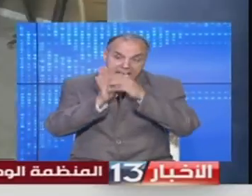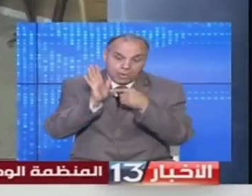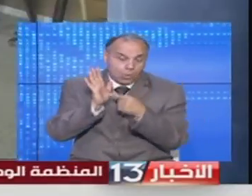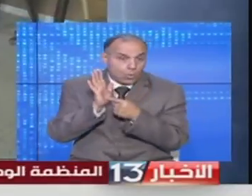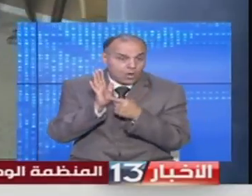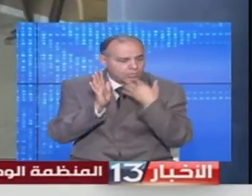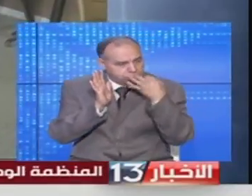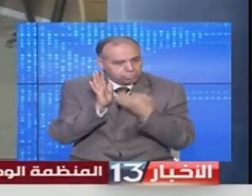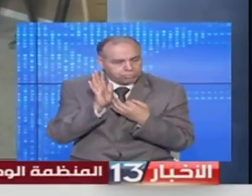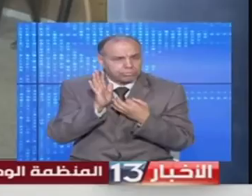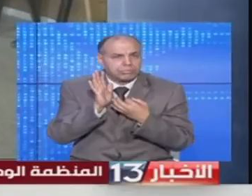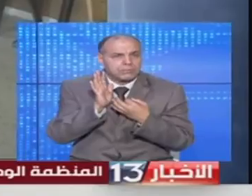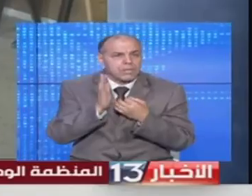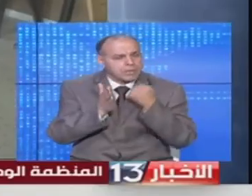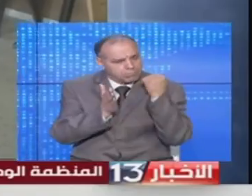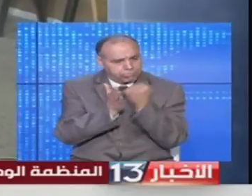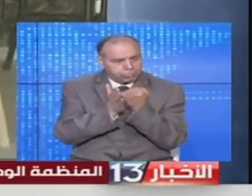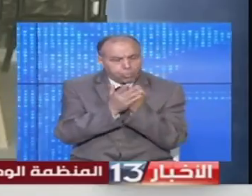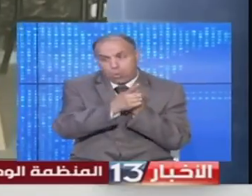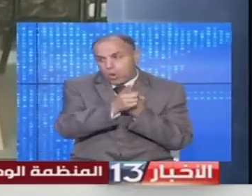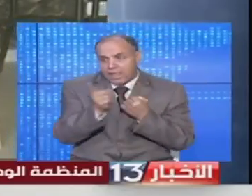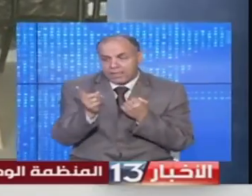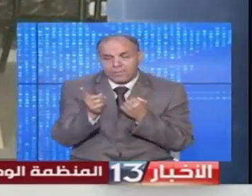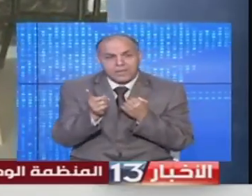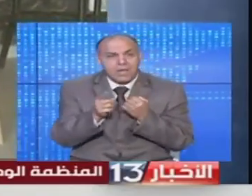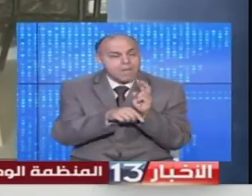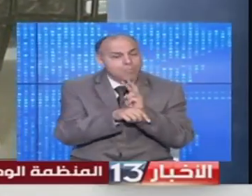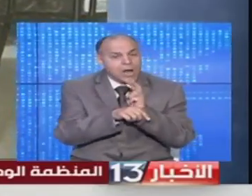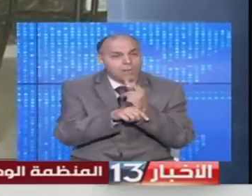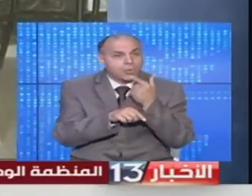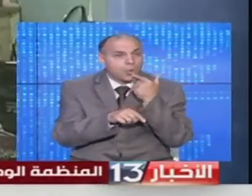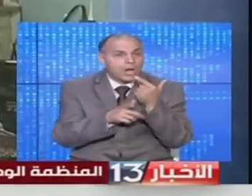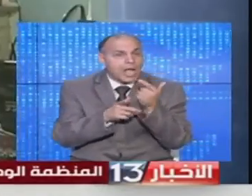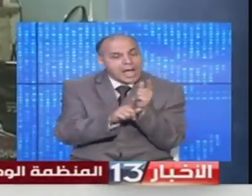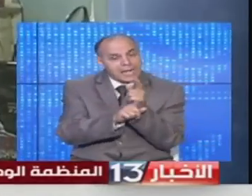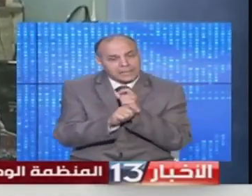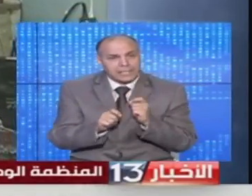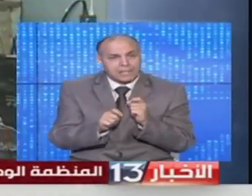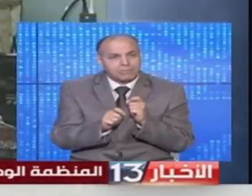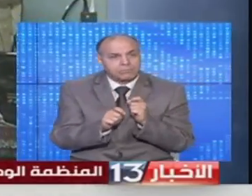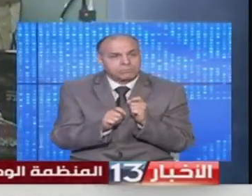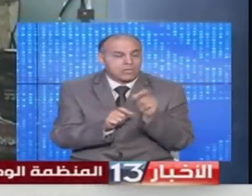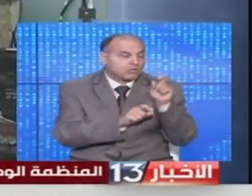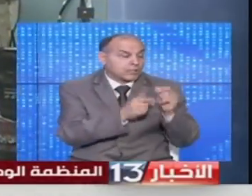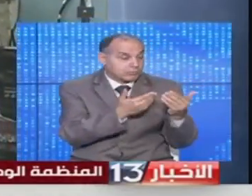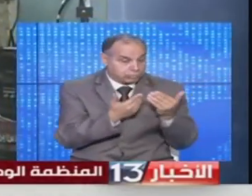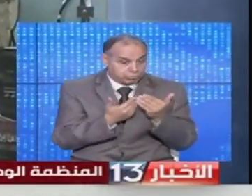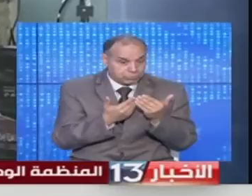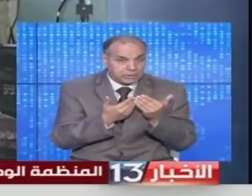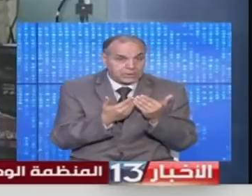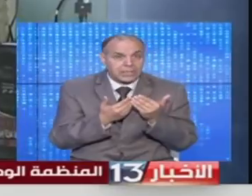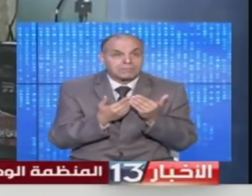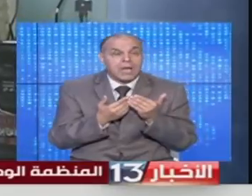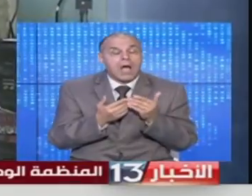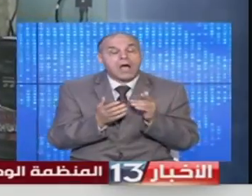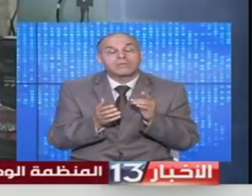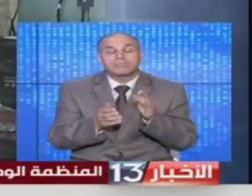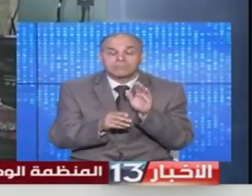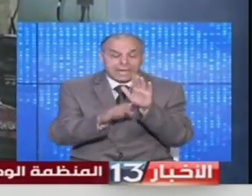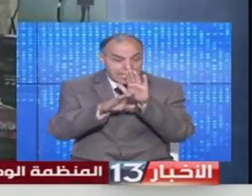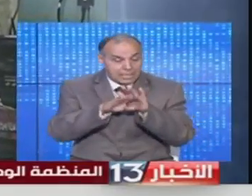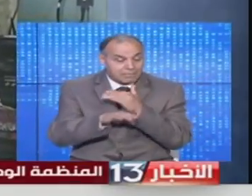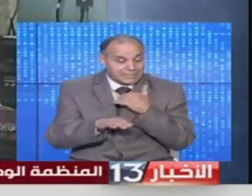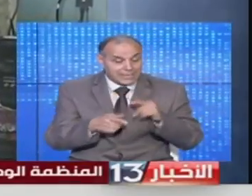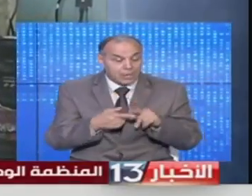التزامها بتسخير هيكلها لمراقبه مدى احترام منظورها لاجراءات البروتوكول الصحيه